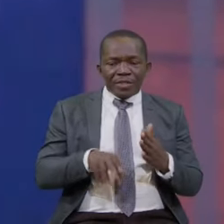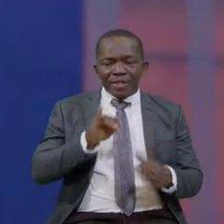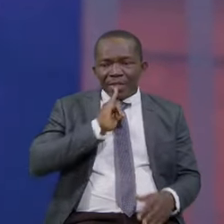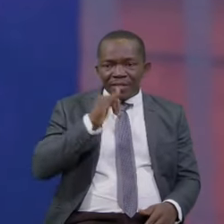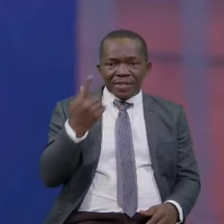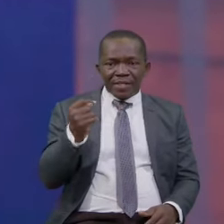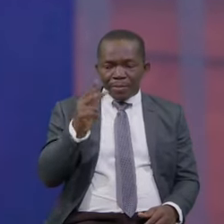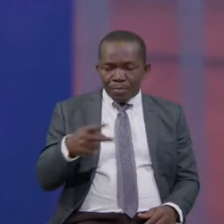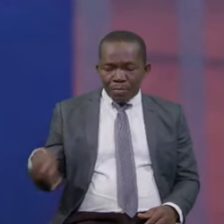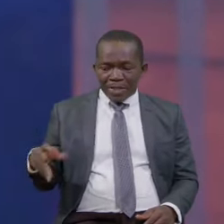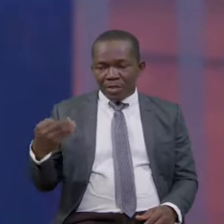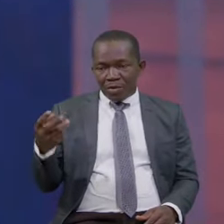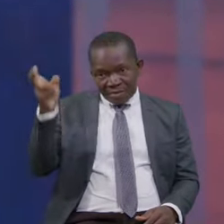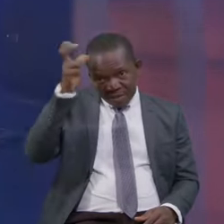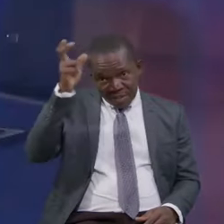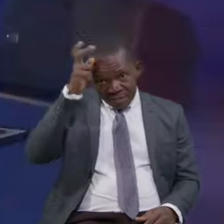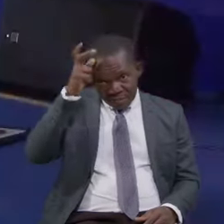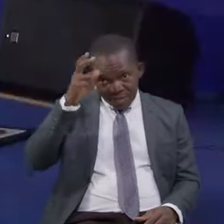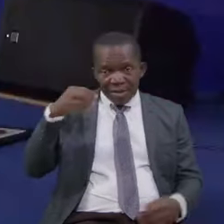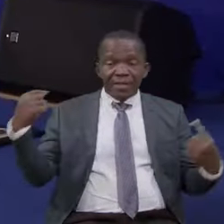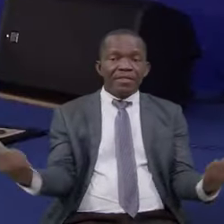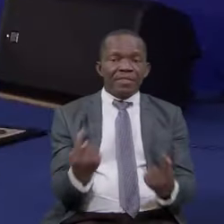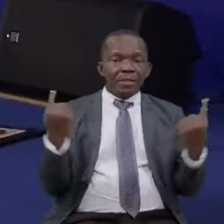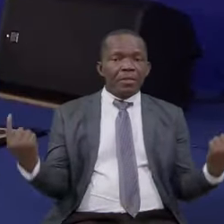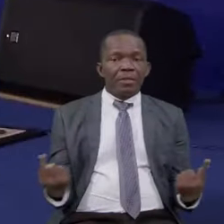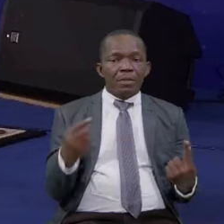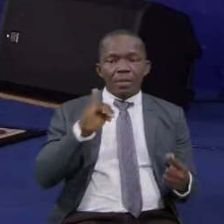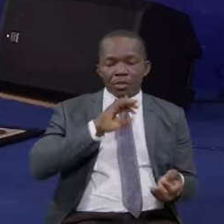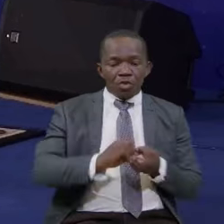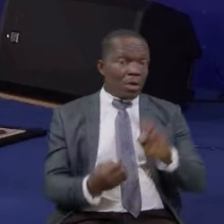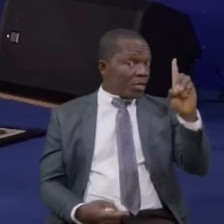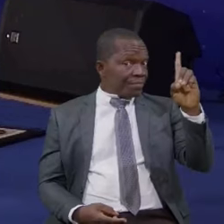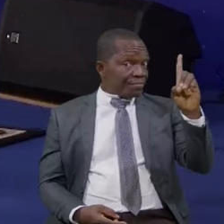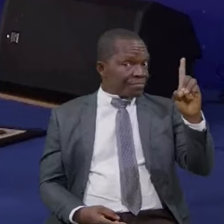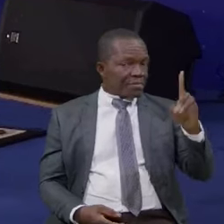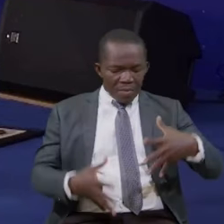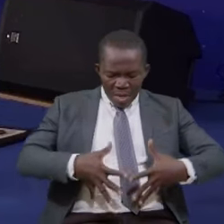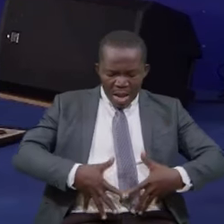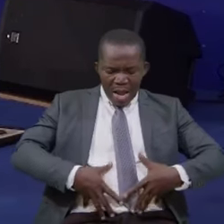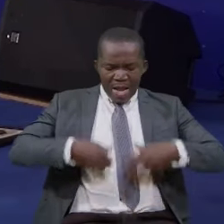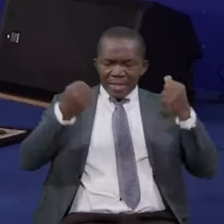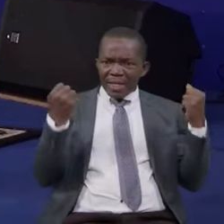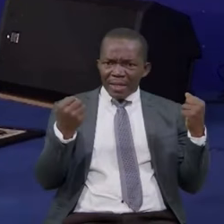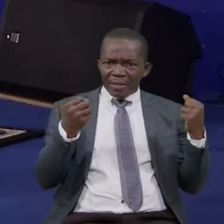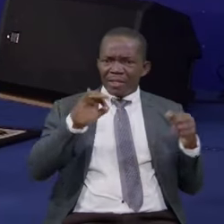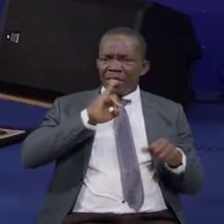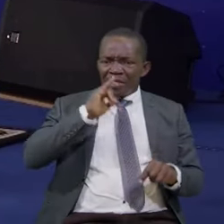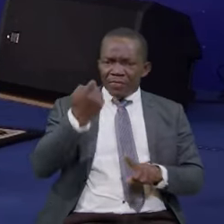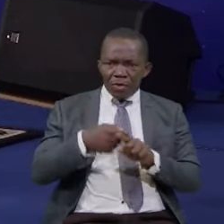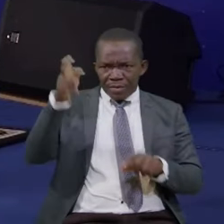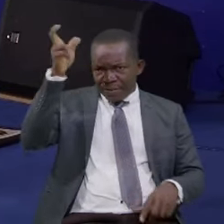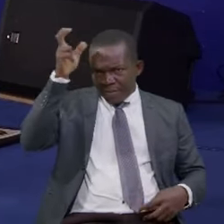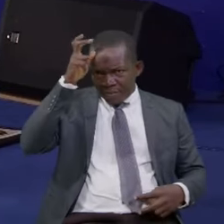le péché après la Colère vient du diable et c'est trop lourd